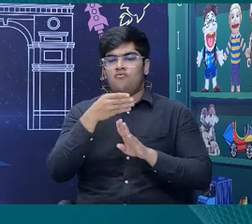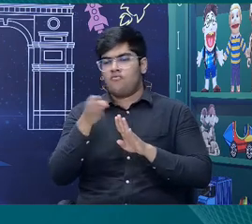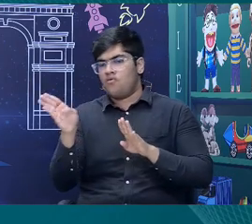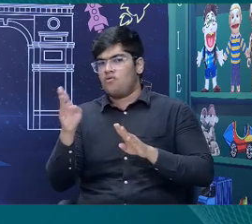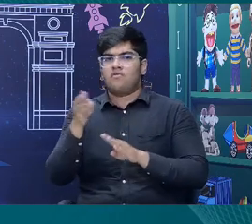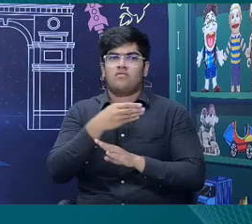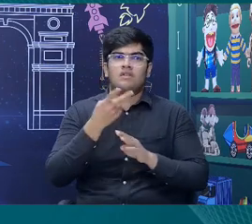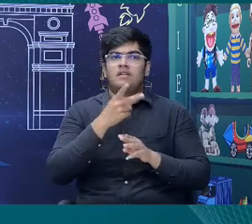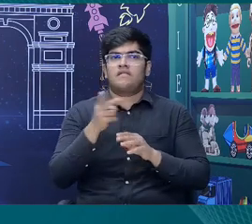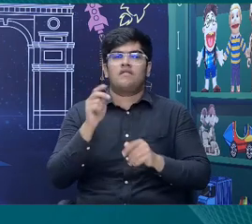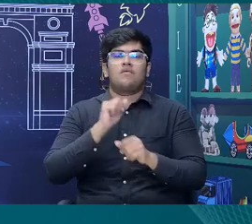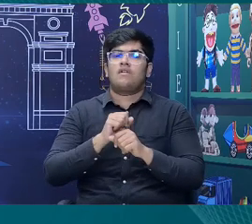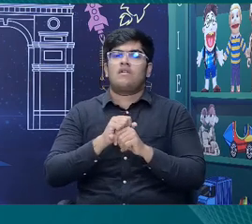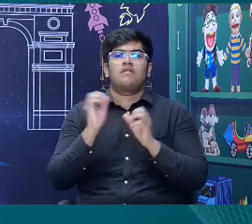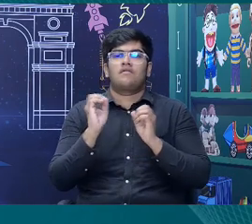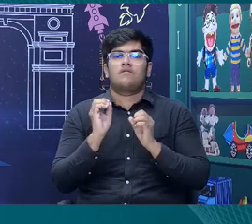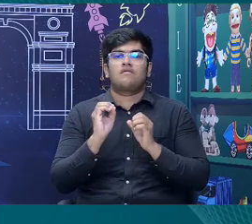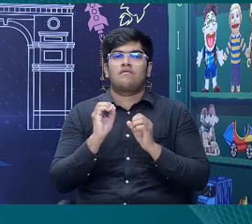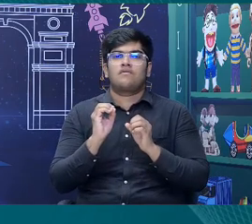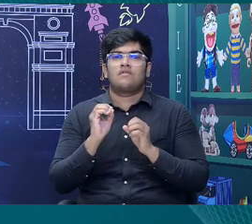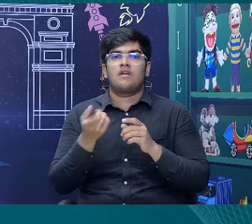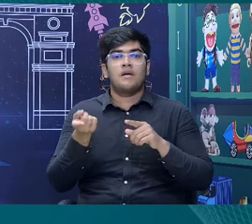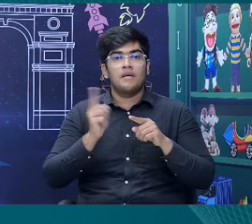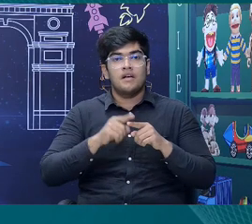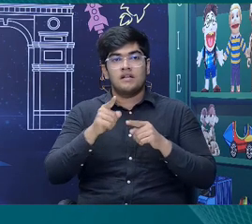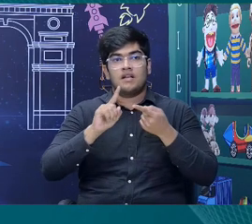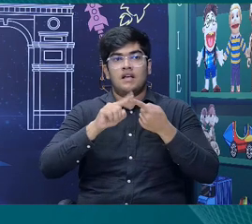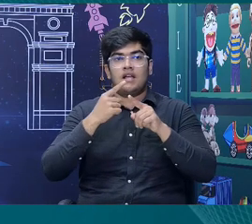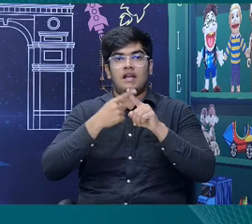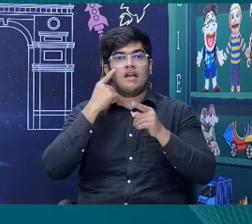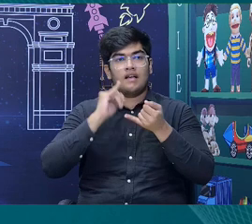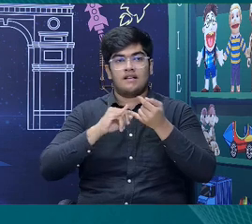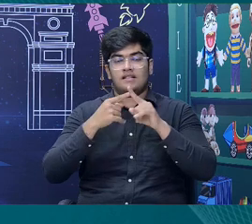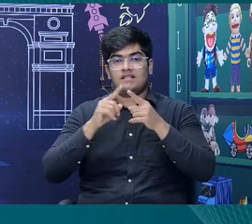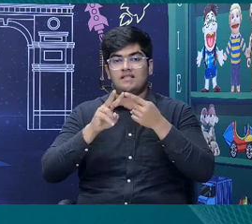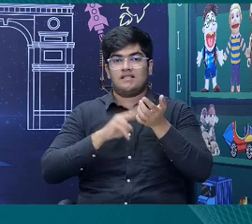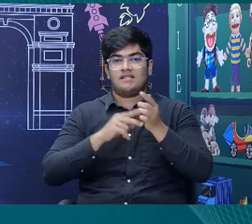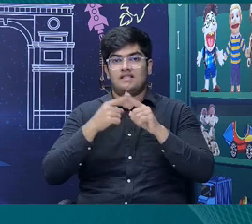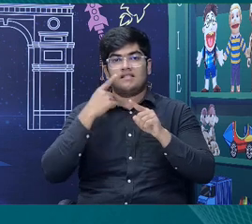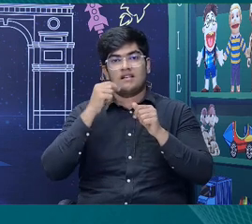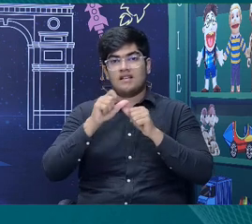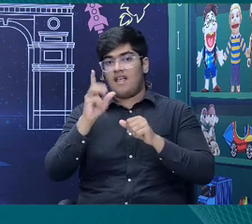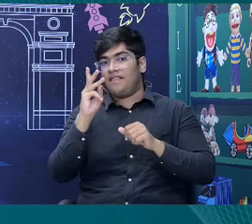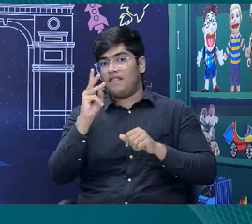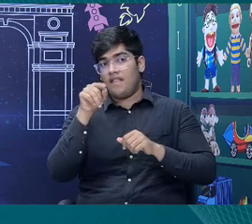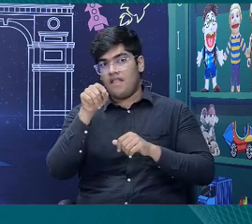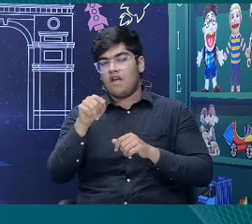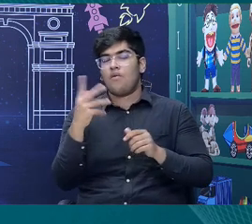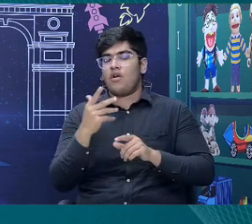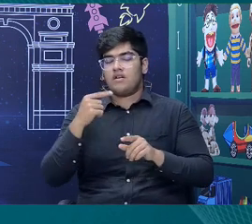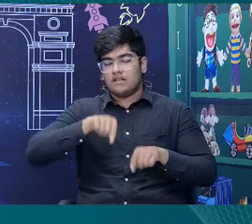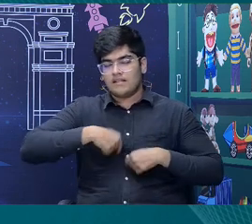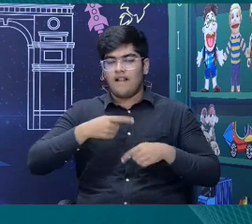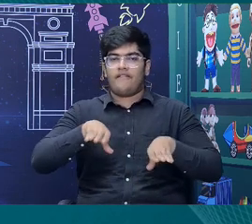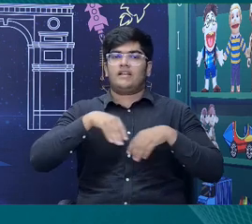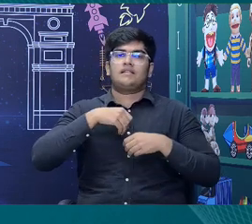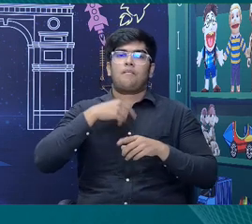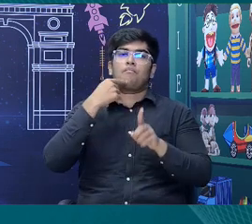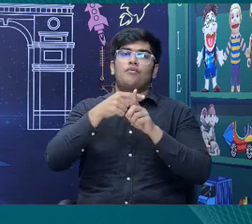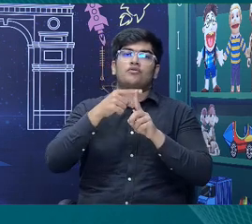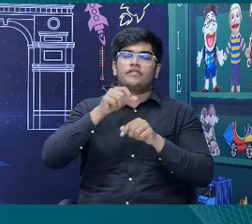लर्निंग की ही बात कर रहे हैं और एसिस्टेंसिया में हम अपने आप को एक्सेप्ट करने की बात कर रहे हैं पॉजिटिव थॉट प्रोसेस एक्सेप्टेंस हम कैसे